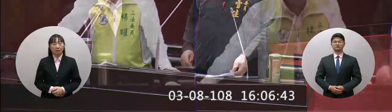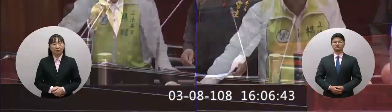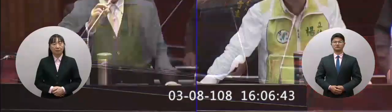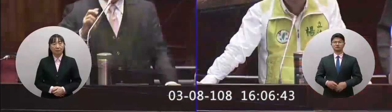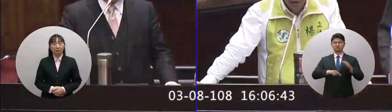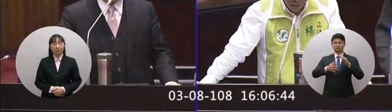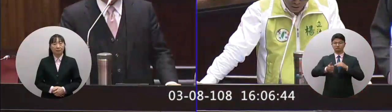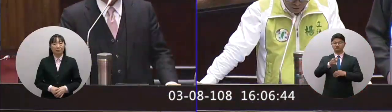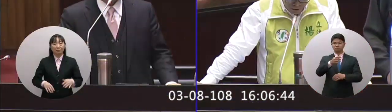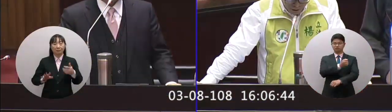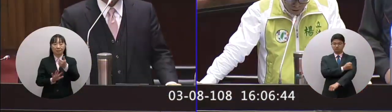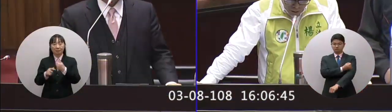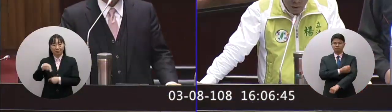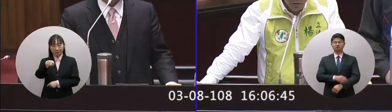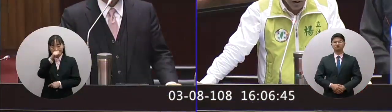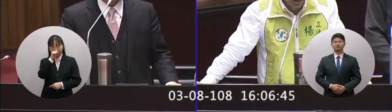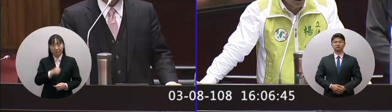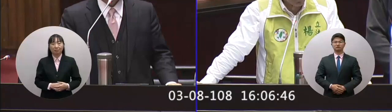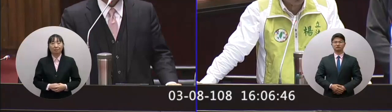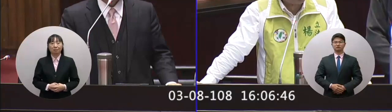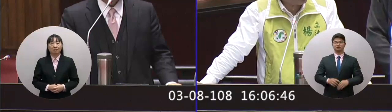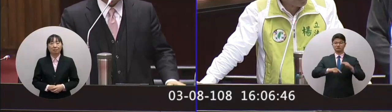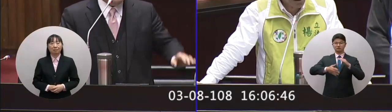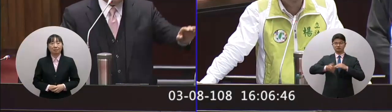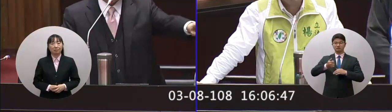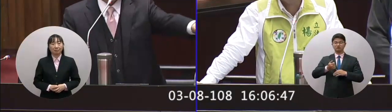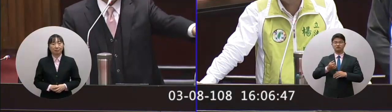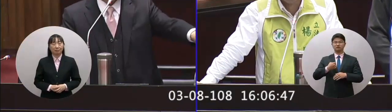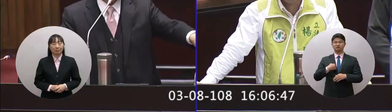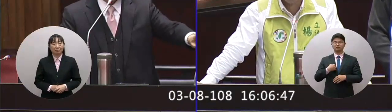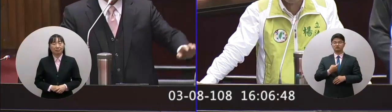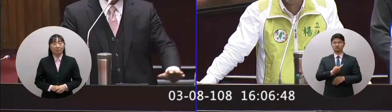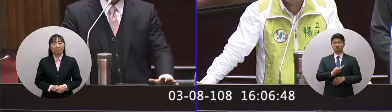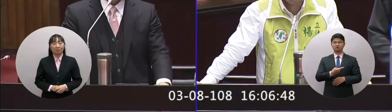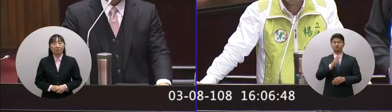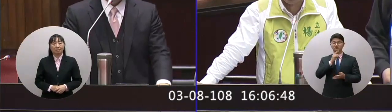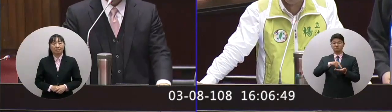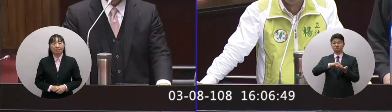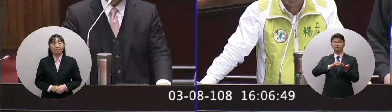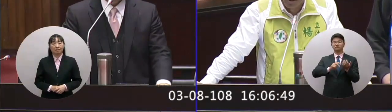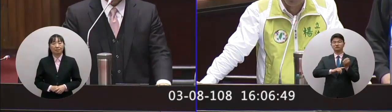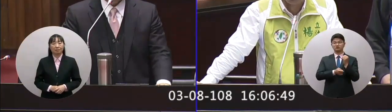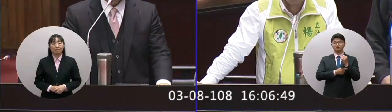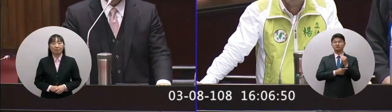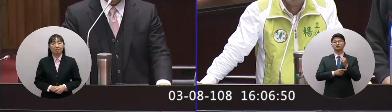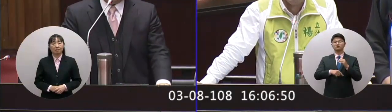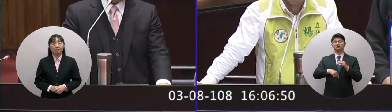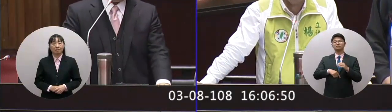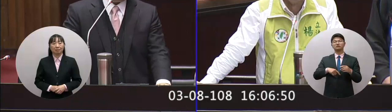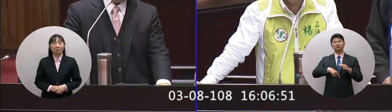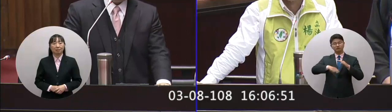院长辛苦了。 哎，委员你好。哎， 院长，我们是立法院的离岛问政联